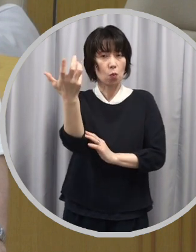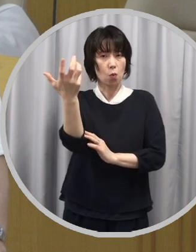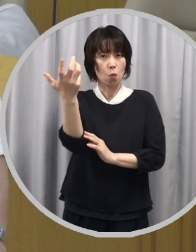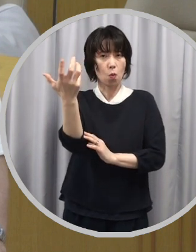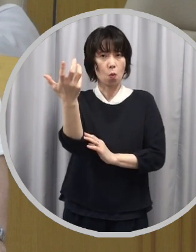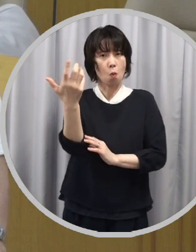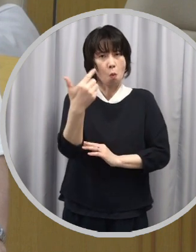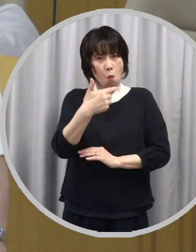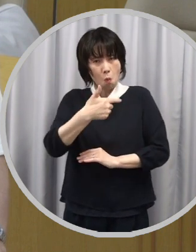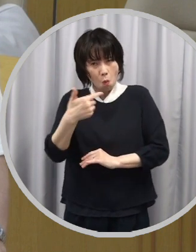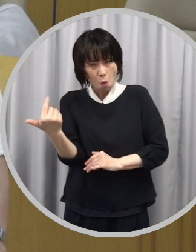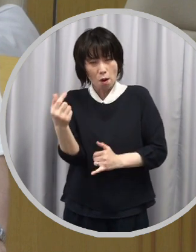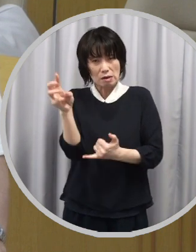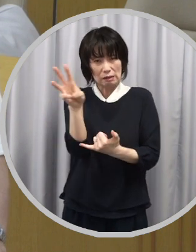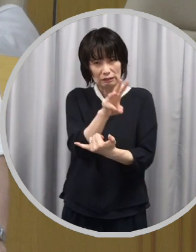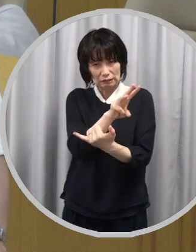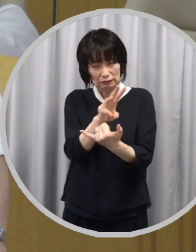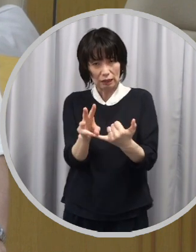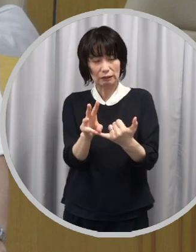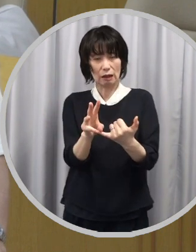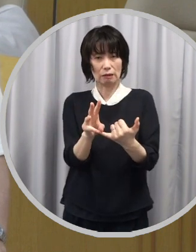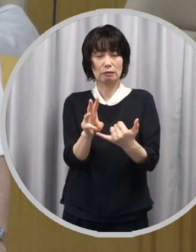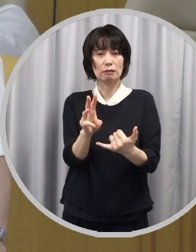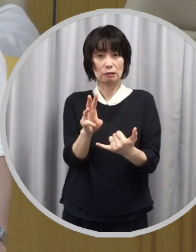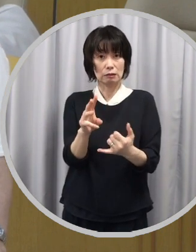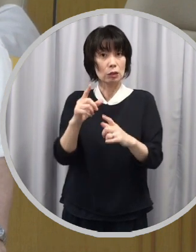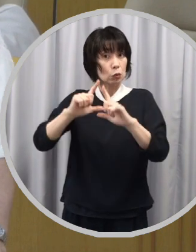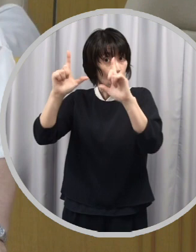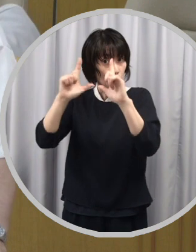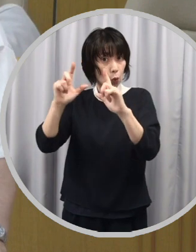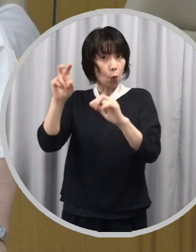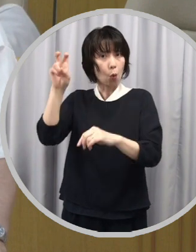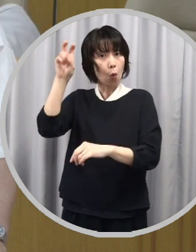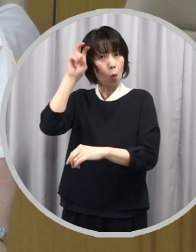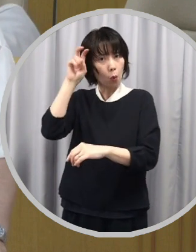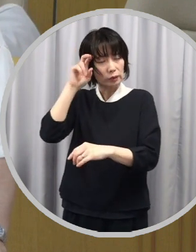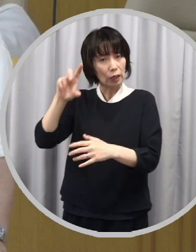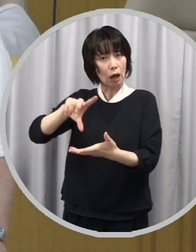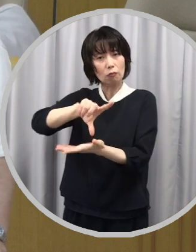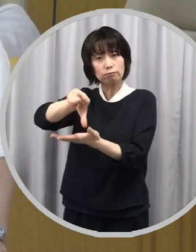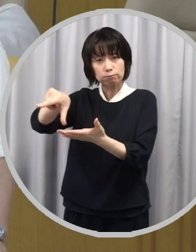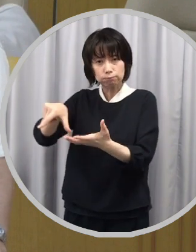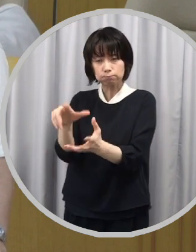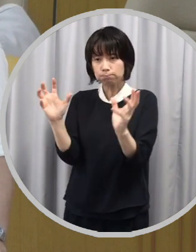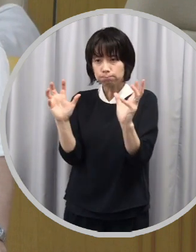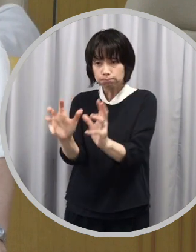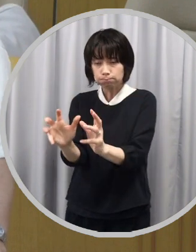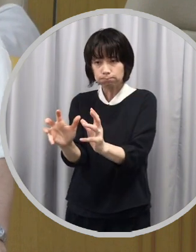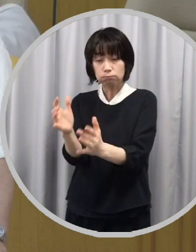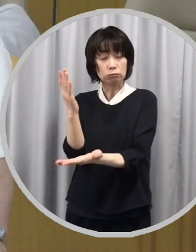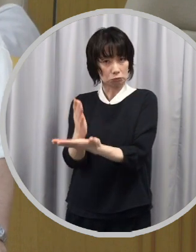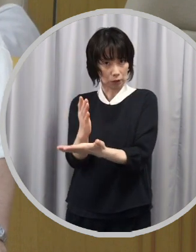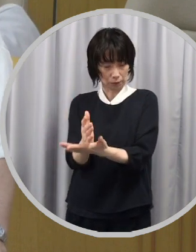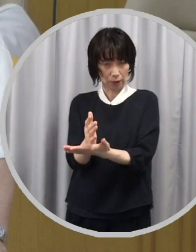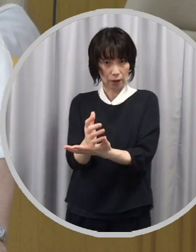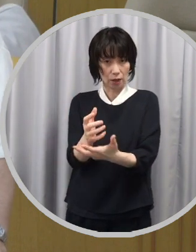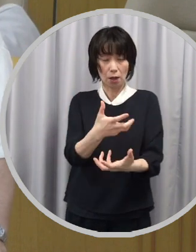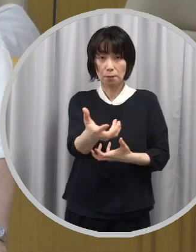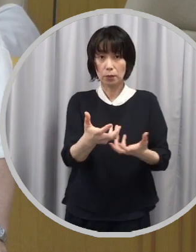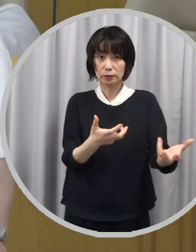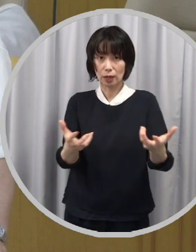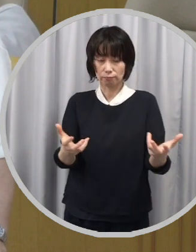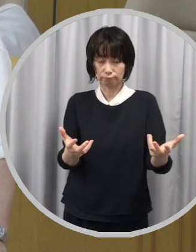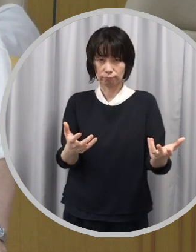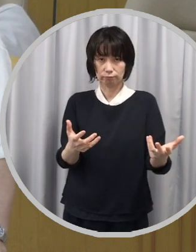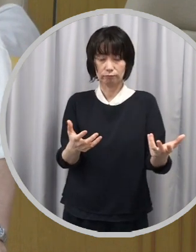大規模自然災害に対して東京圏大阪圏への集中を避け危機の分散化を図ると